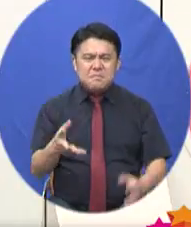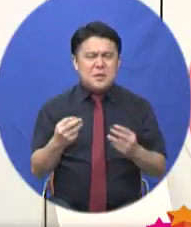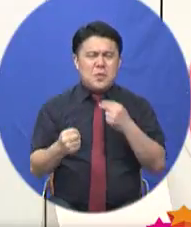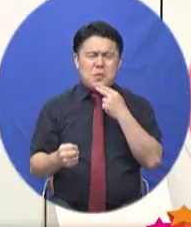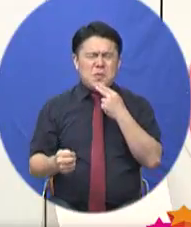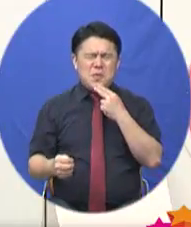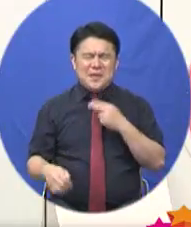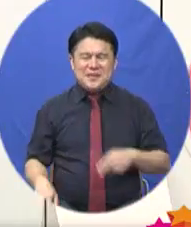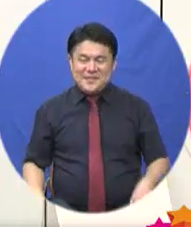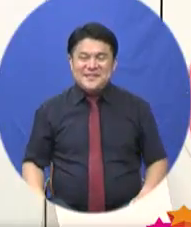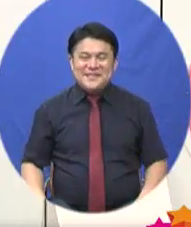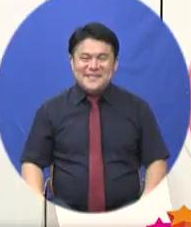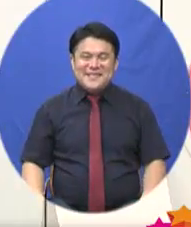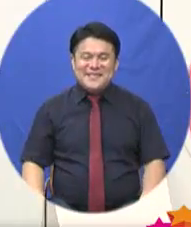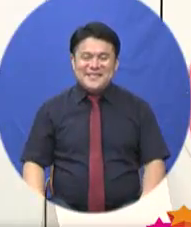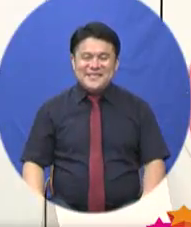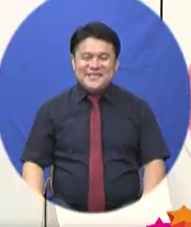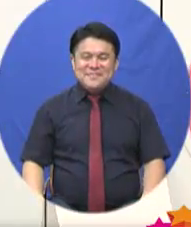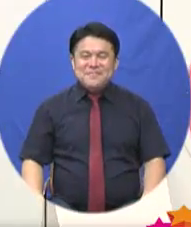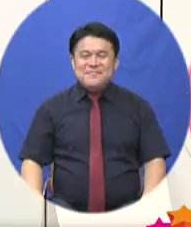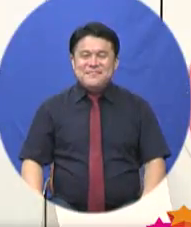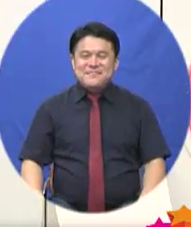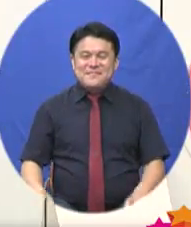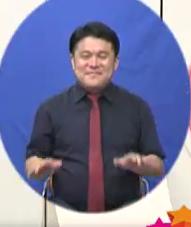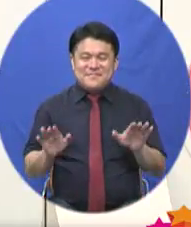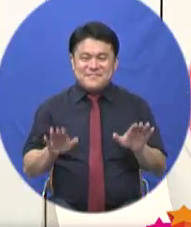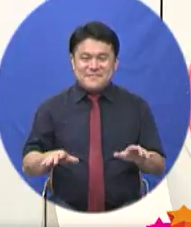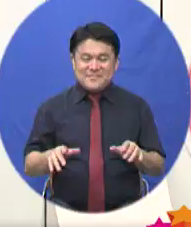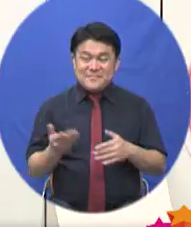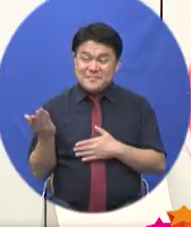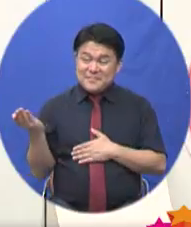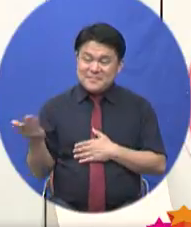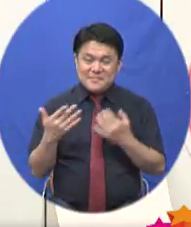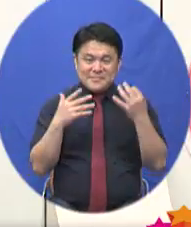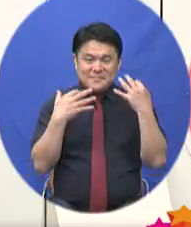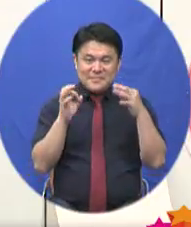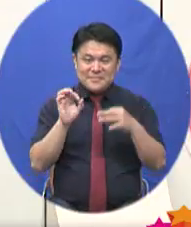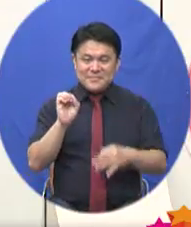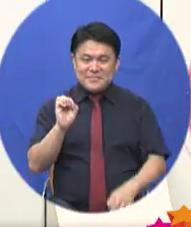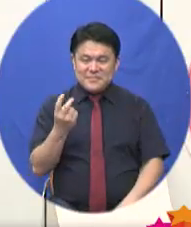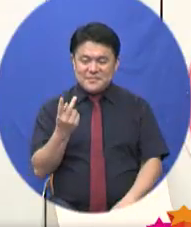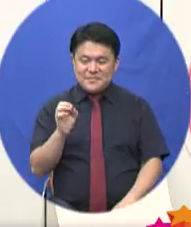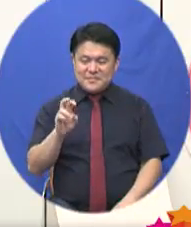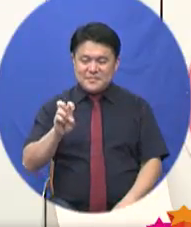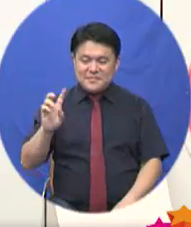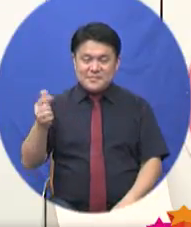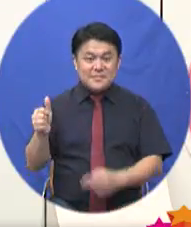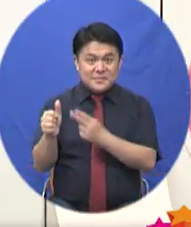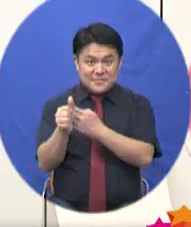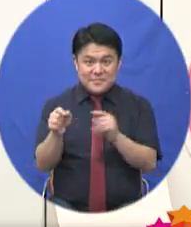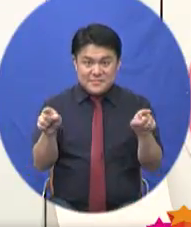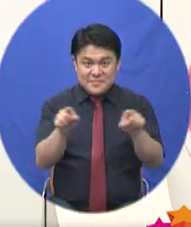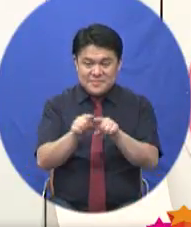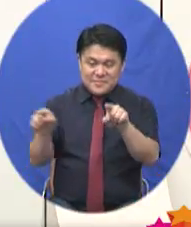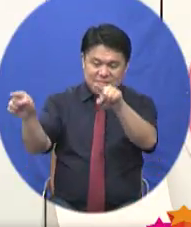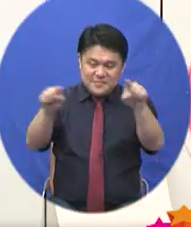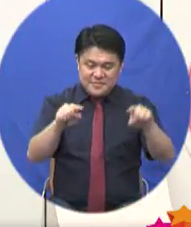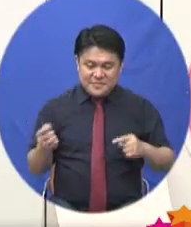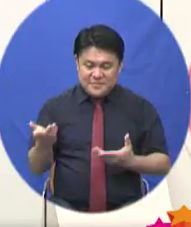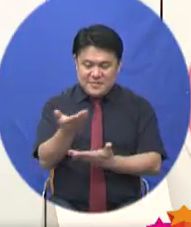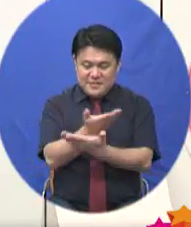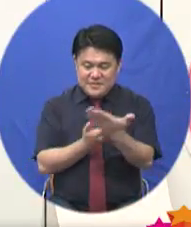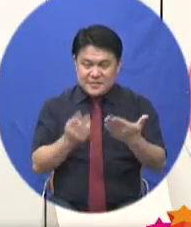드문 편입니다. 예. 자, 오늘 김용만 선생님 모시고 전국 나눔 노래자랑 함께 하실